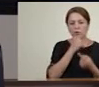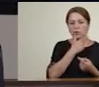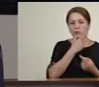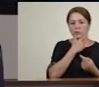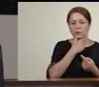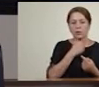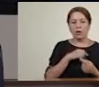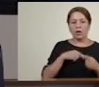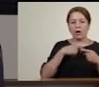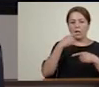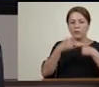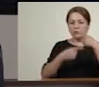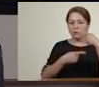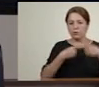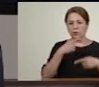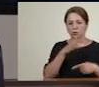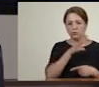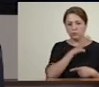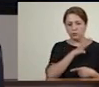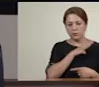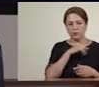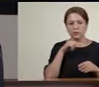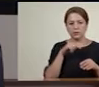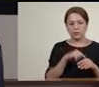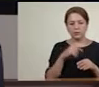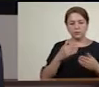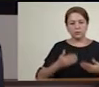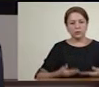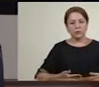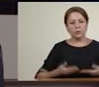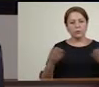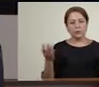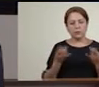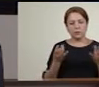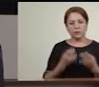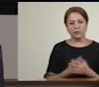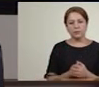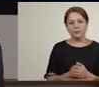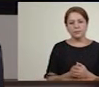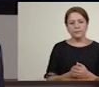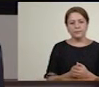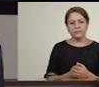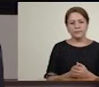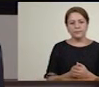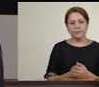allomalarning avlodlari ekanimizni his qilib yashamog'imiz kerak.